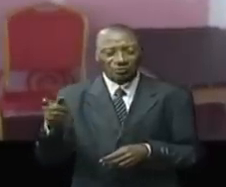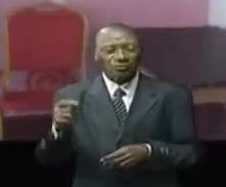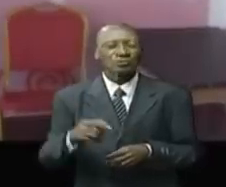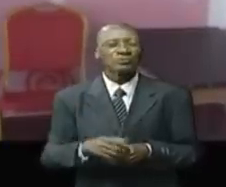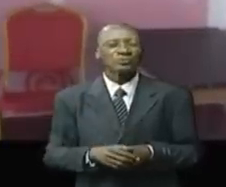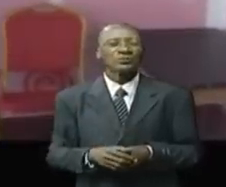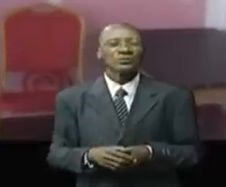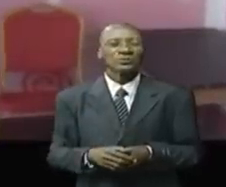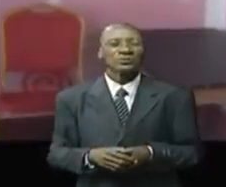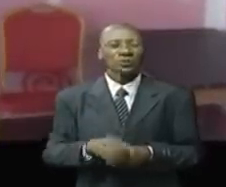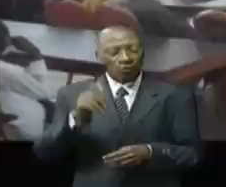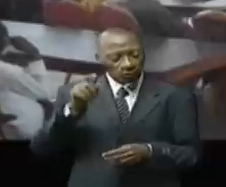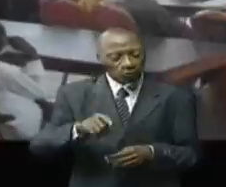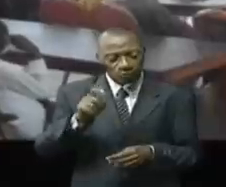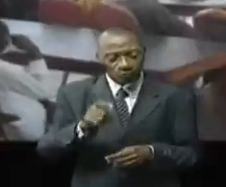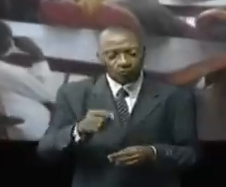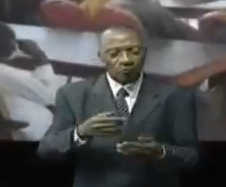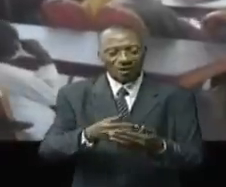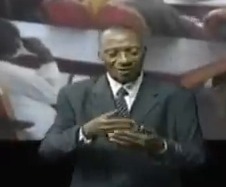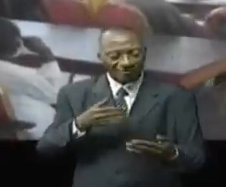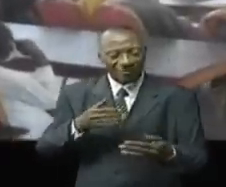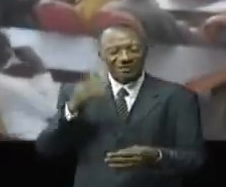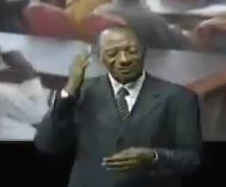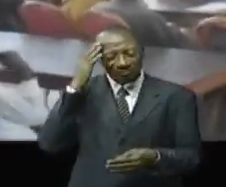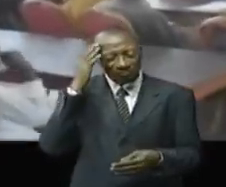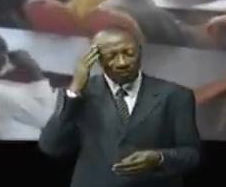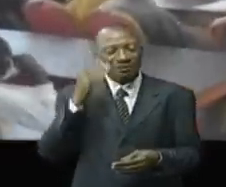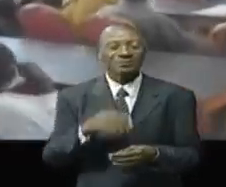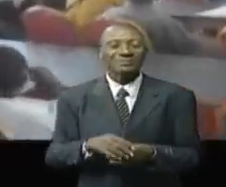éducatifs adaptés pour la prévention de